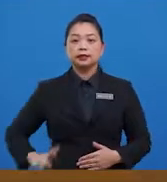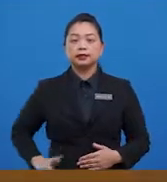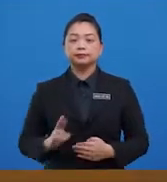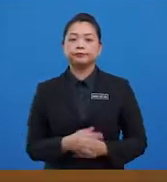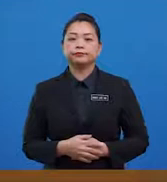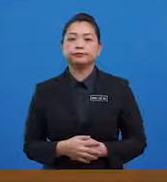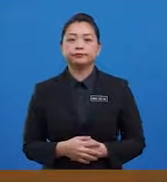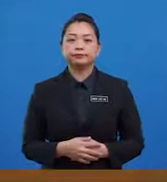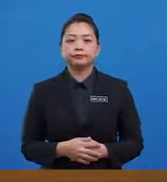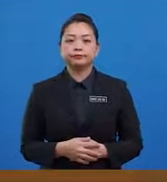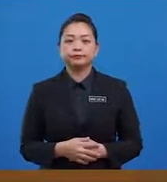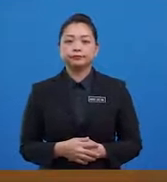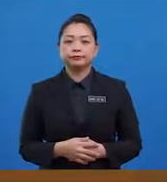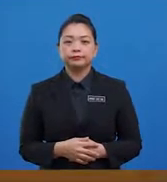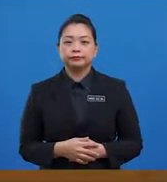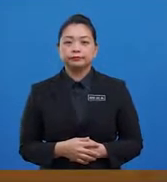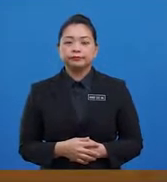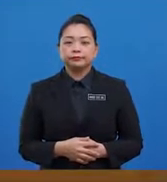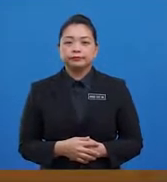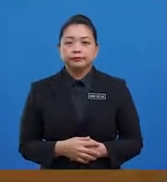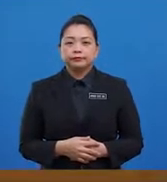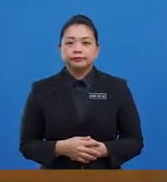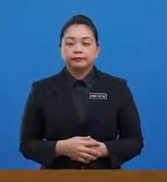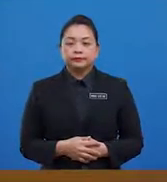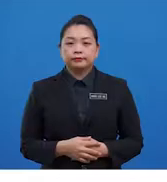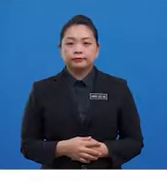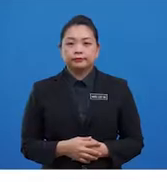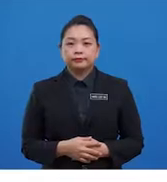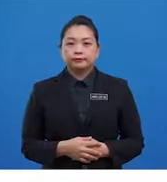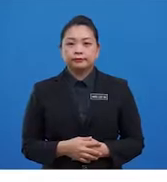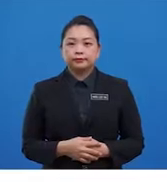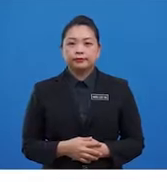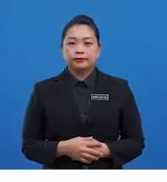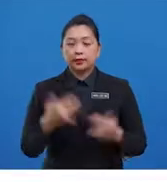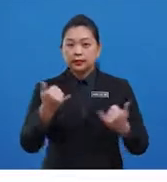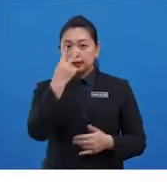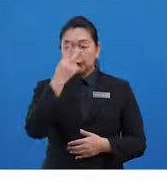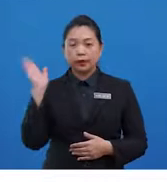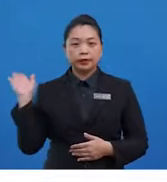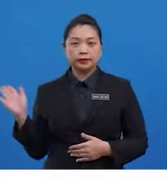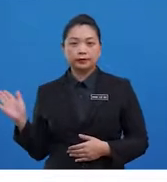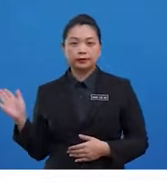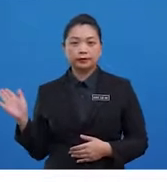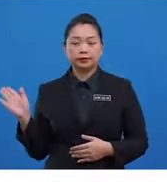Baiklah murid-murid, mari kita lihat pula tentang keris pendek diraja.